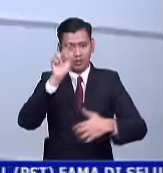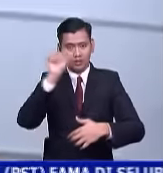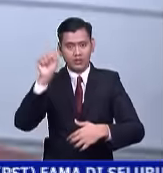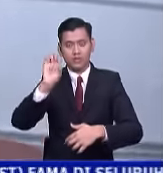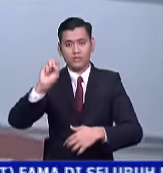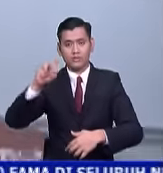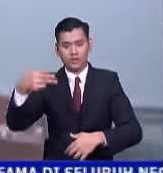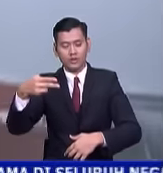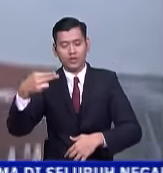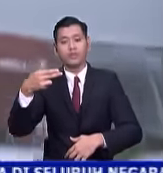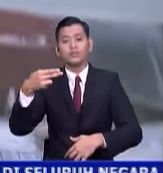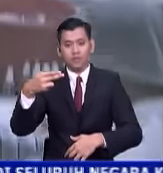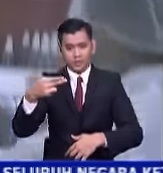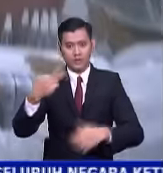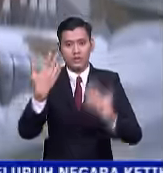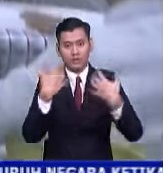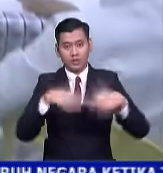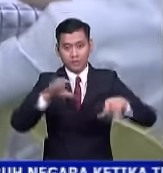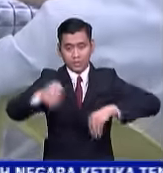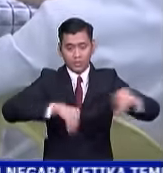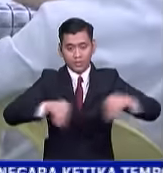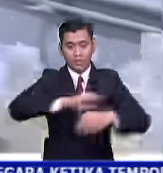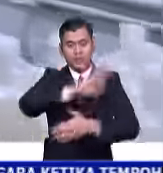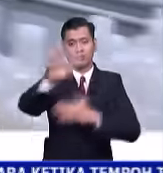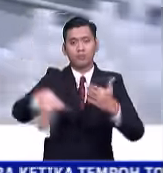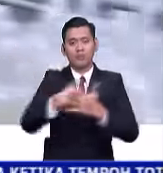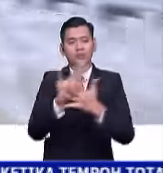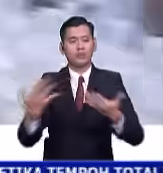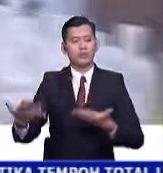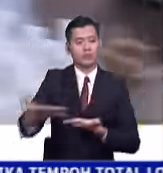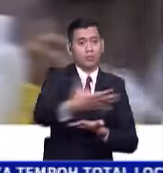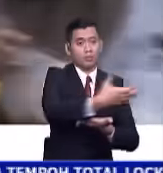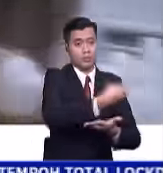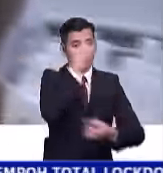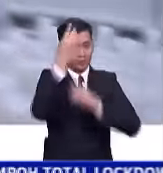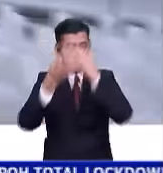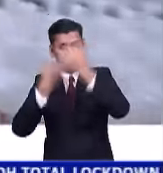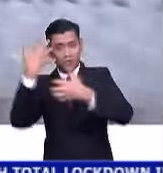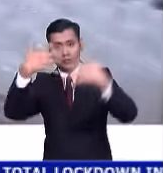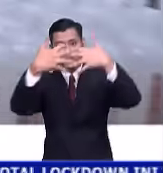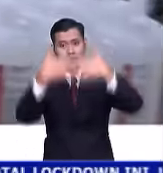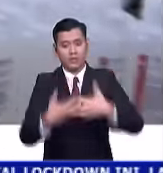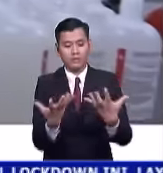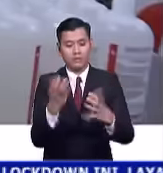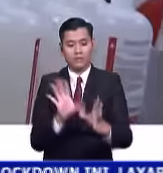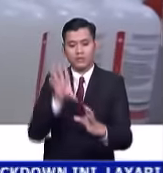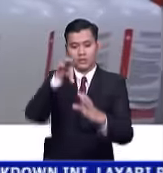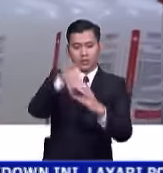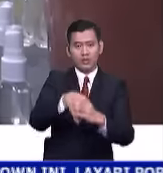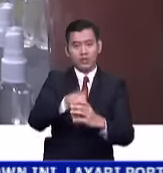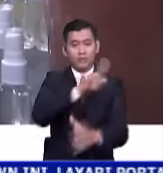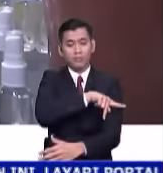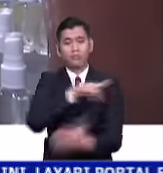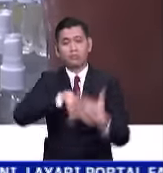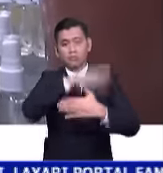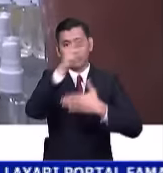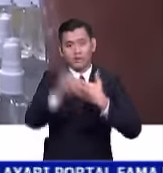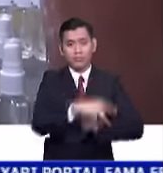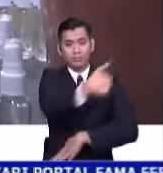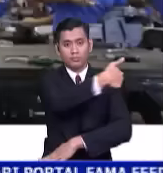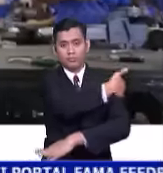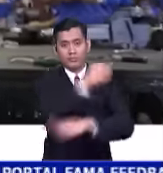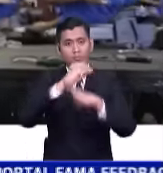telah menggerakkan cawangan FMM seluruh negara mengumpul maklumat pengilang yang berminat menyertai program PPP.